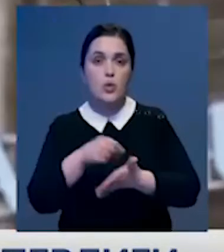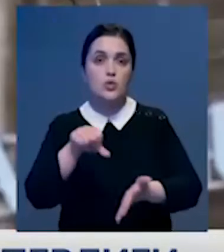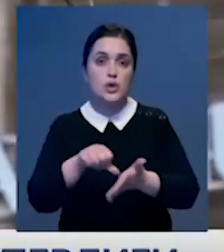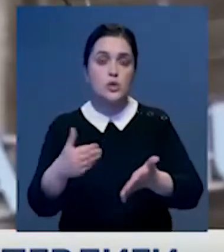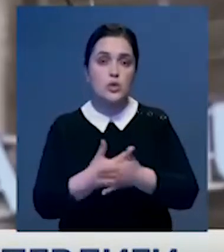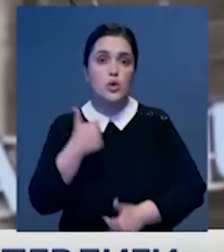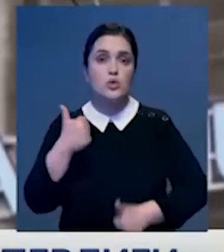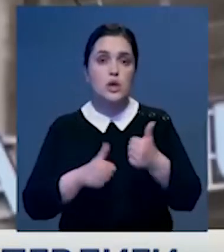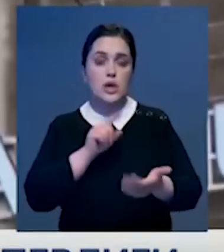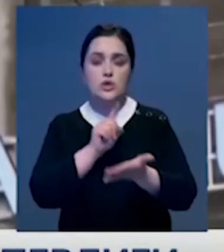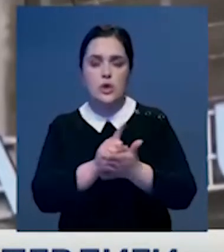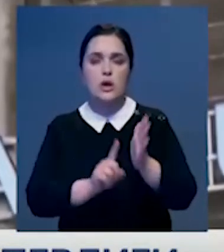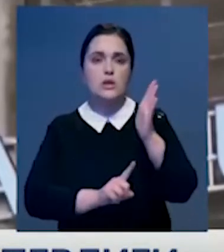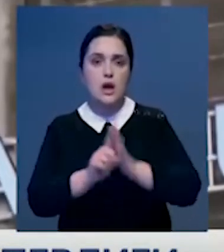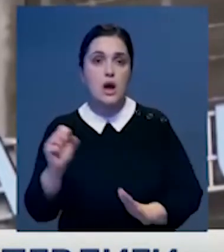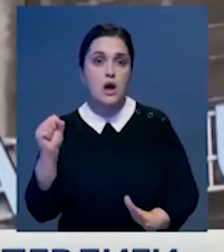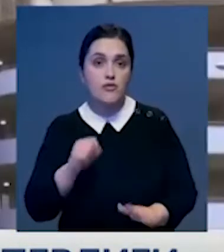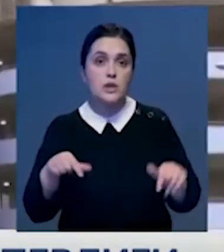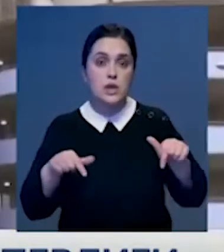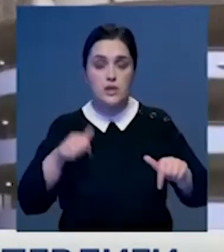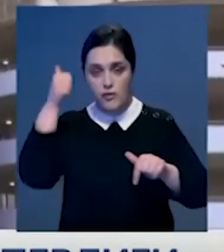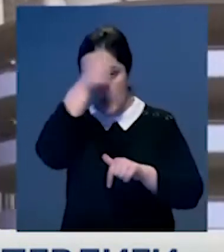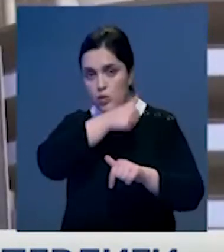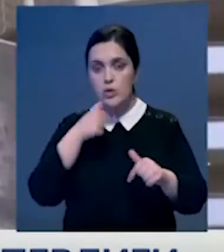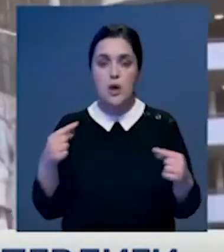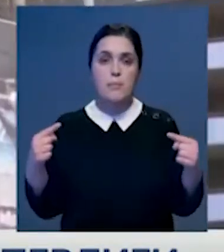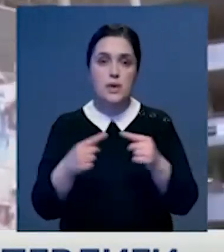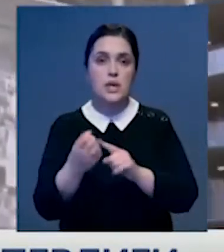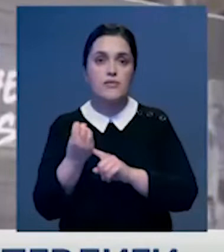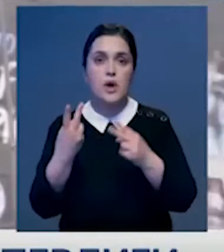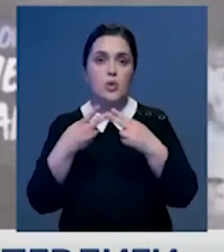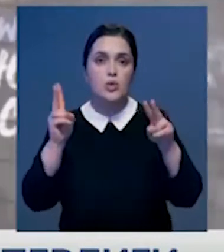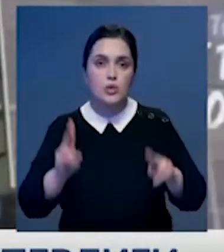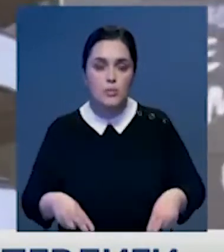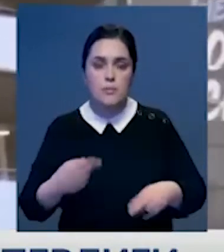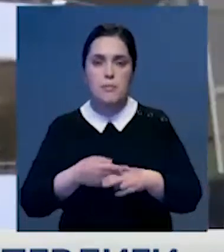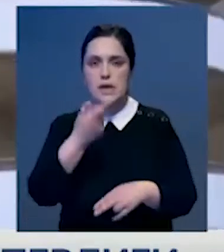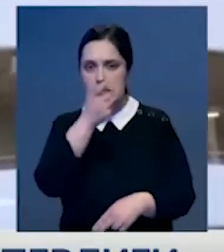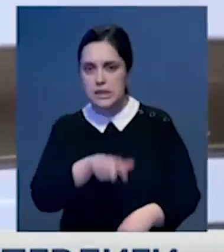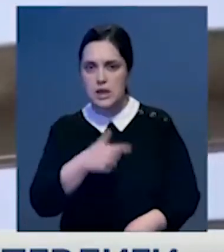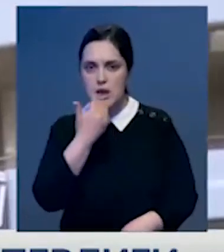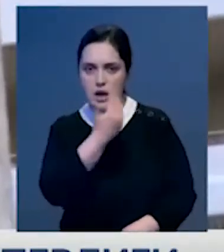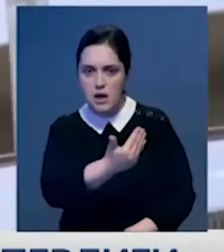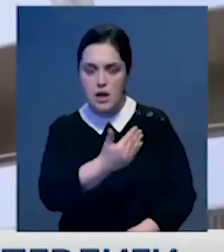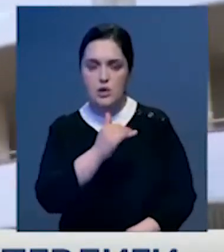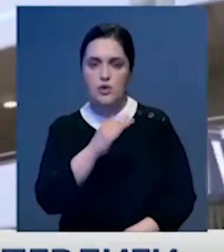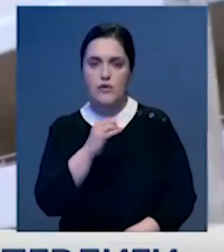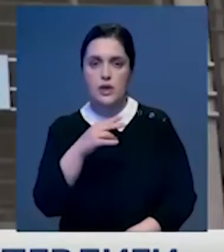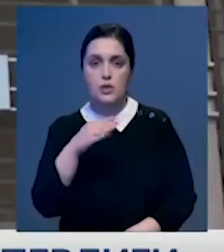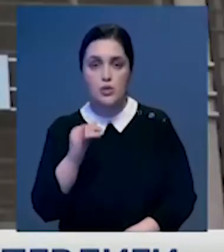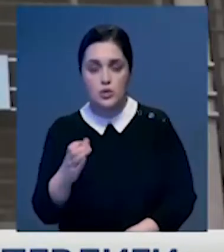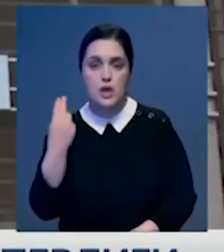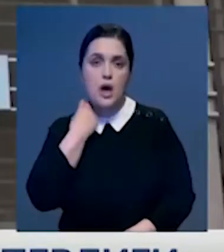который должен стартовать уже в августе этого года подтвердили 12 клубов это итальянский милан ювентус интер